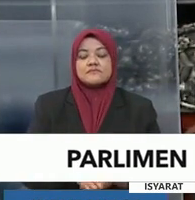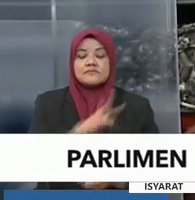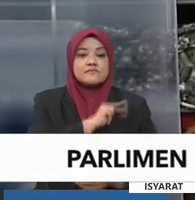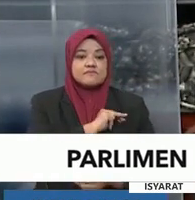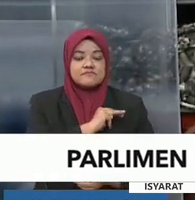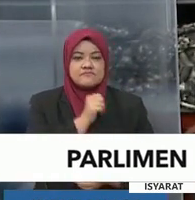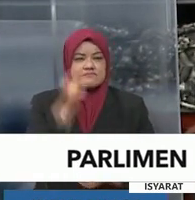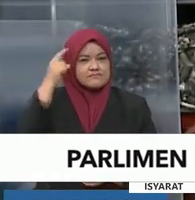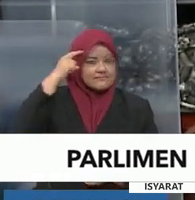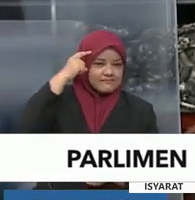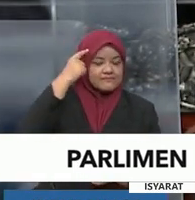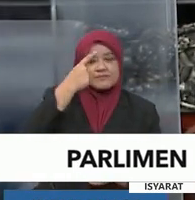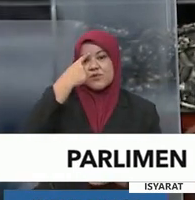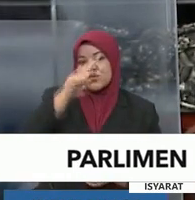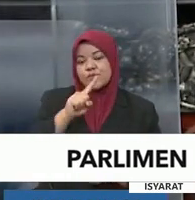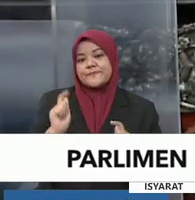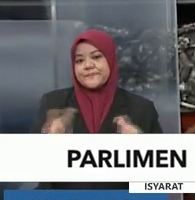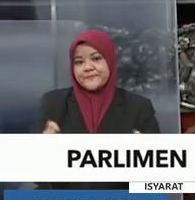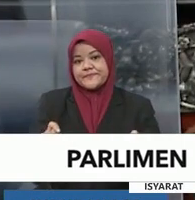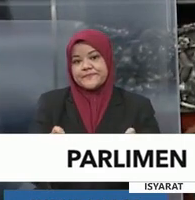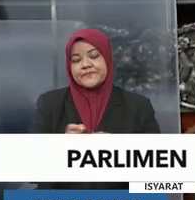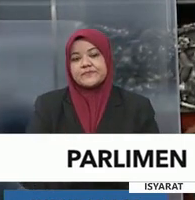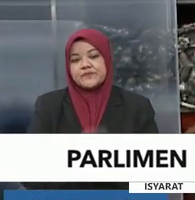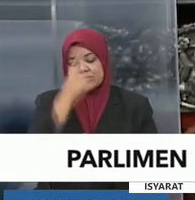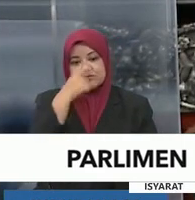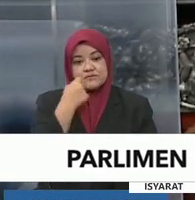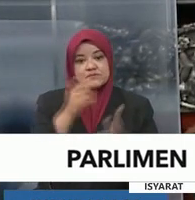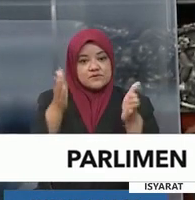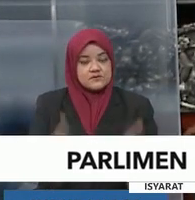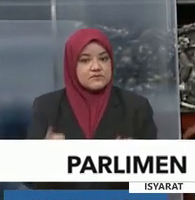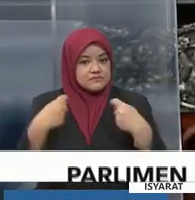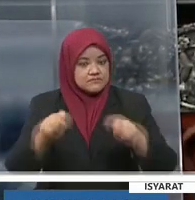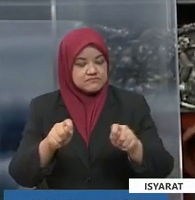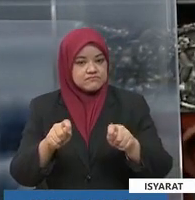Kementerian tidak akan teragak-agak untuk mengambil tindakan kepada